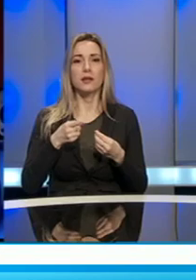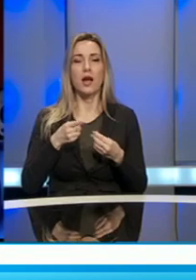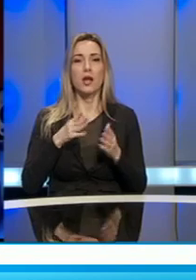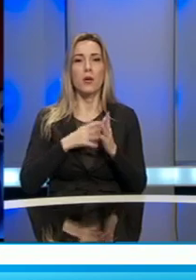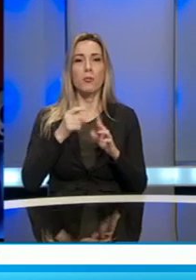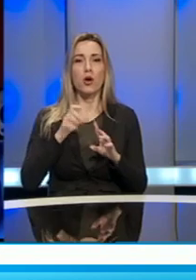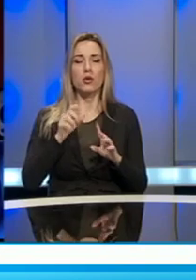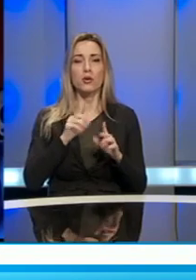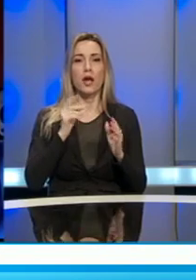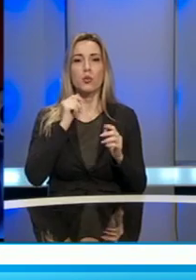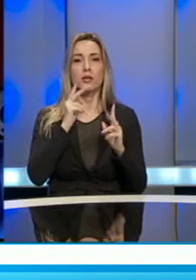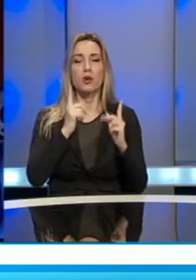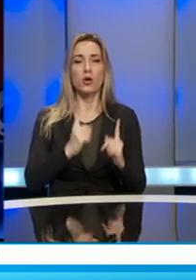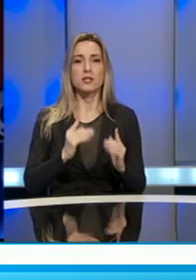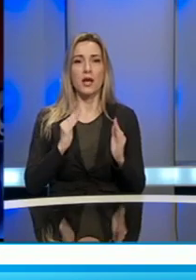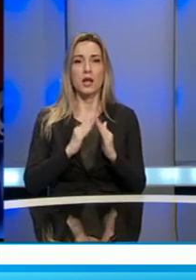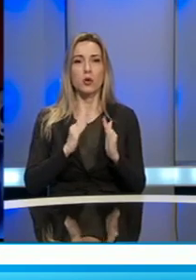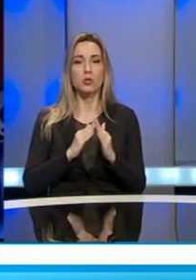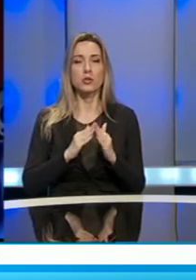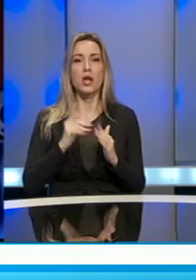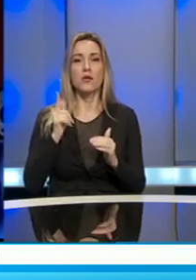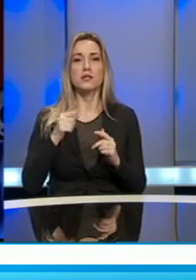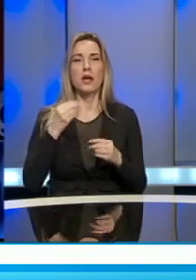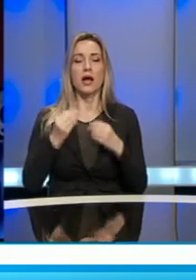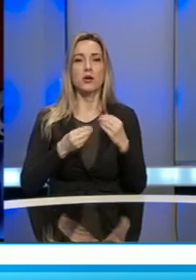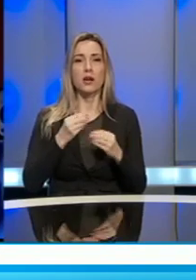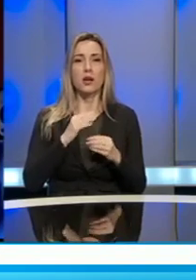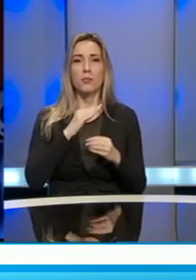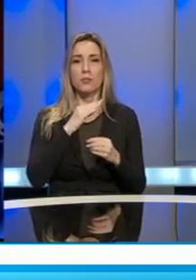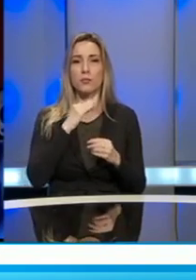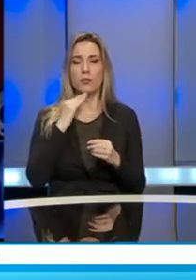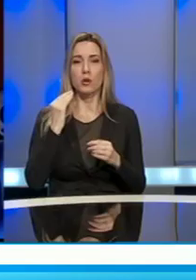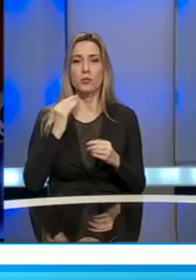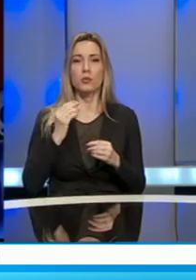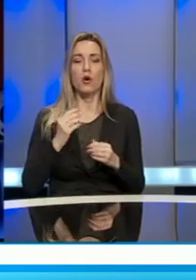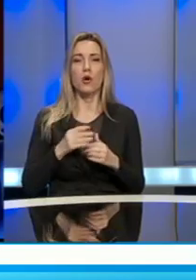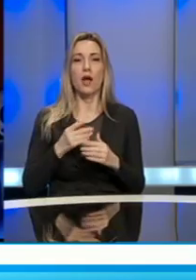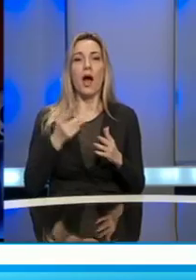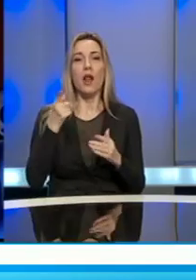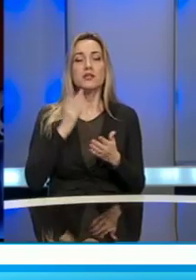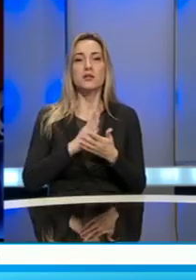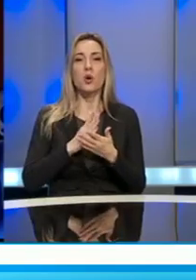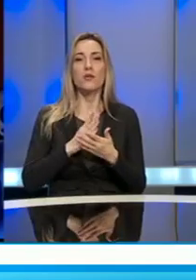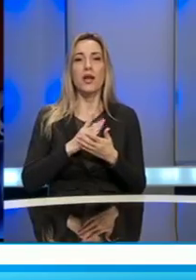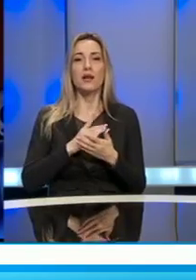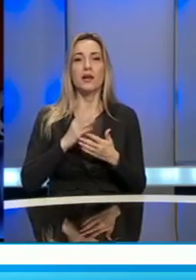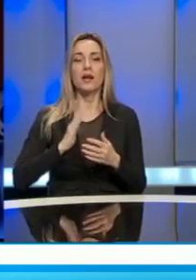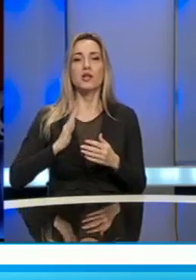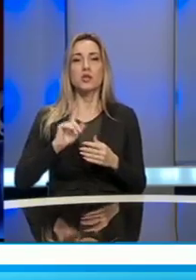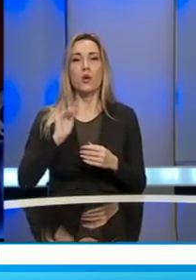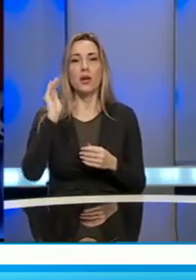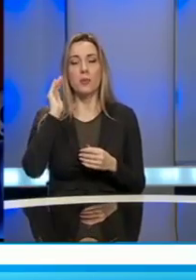da ljudi ostanu u kući. Inače ste agitatori jednog potpuno građanskog bunta i neposluha. Koliko je to